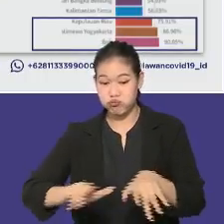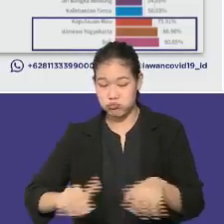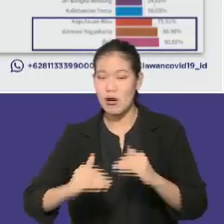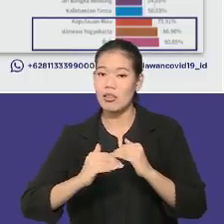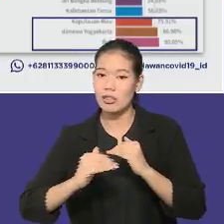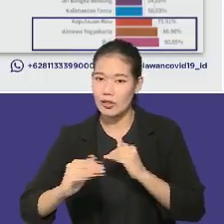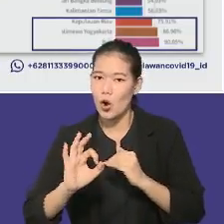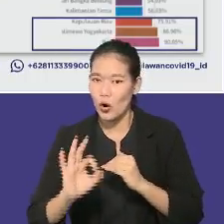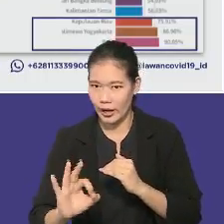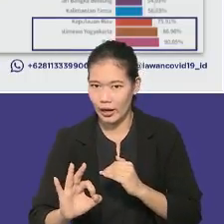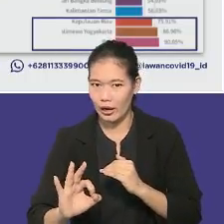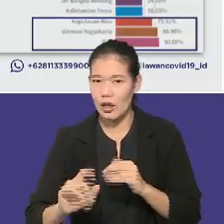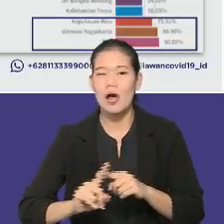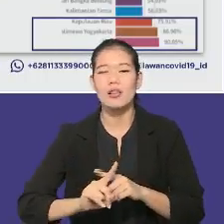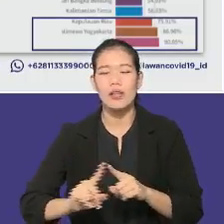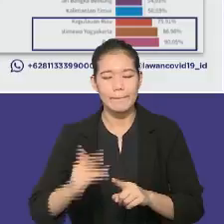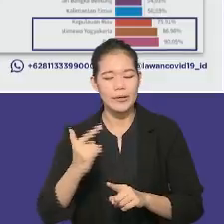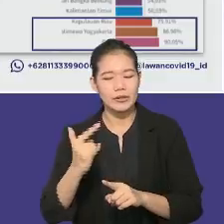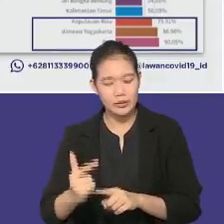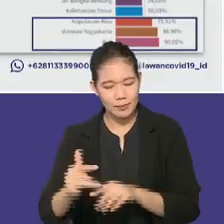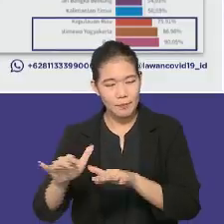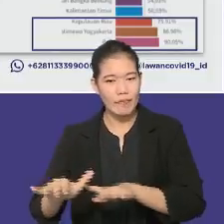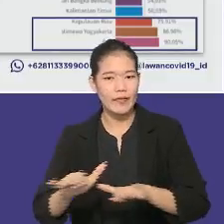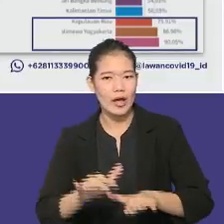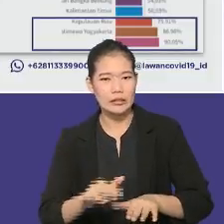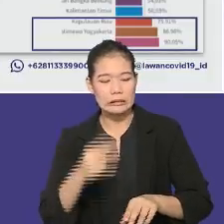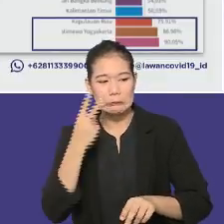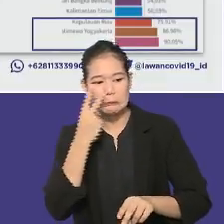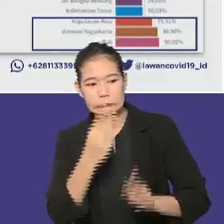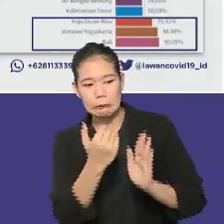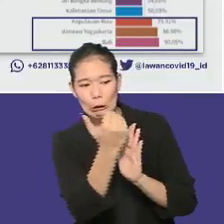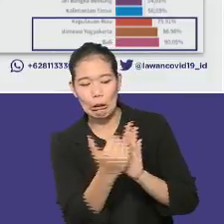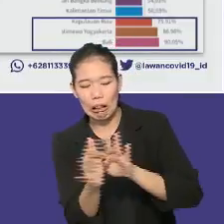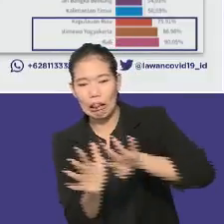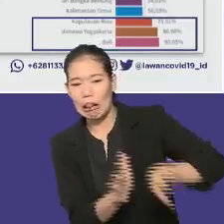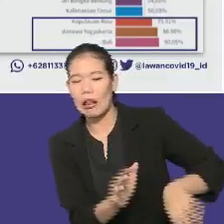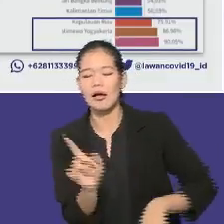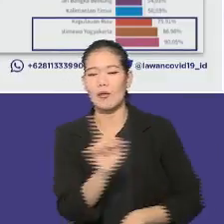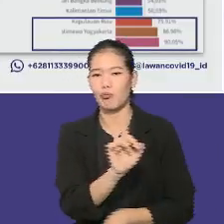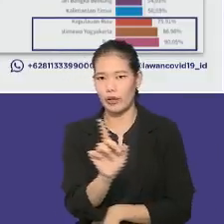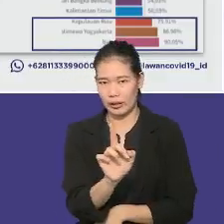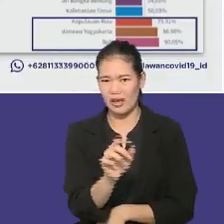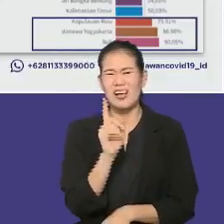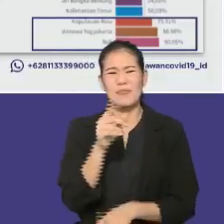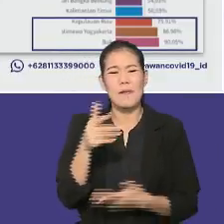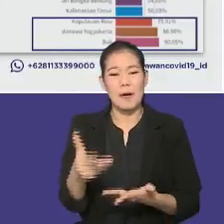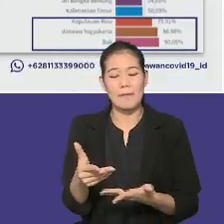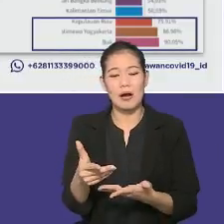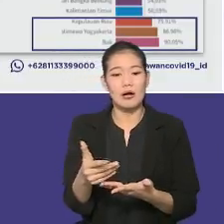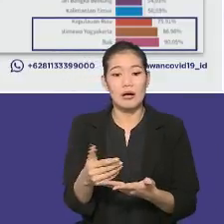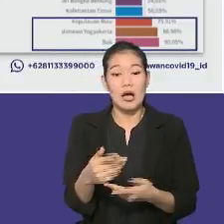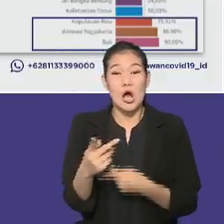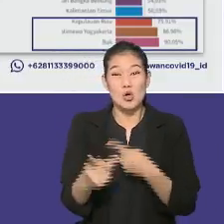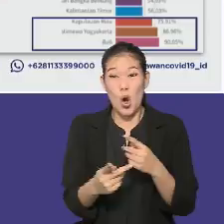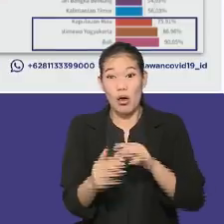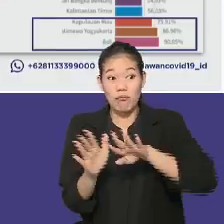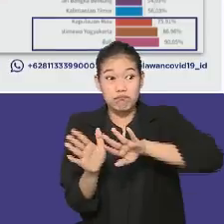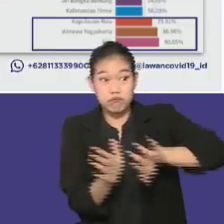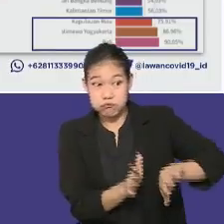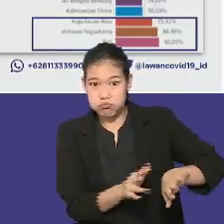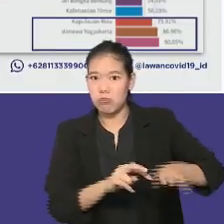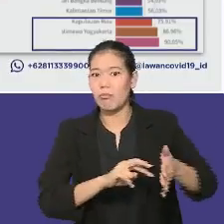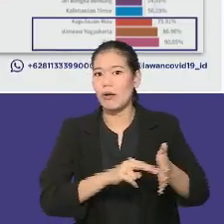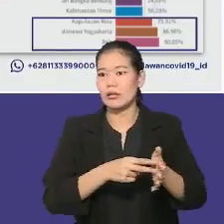seyogyanya tidak membuat kita abai dan lengah menerapkan protokol kesehatan. Mengingat besarnya dampak yang terjadi